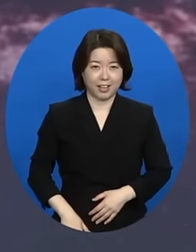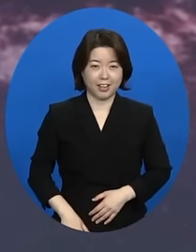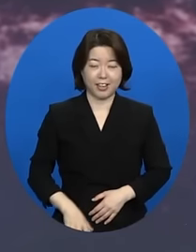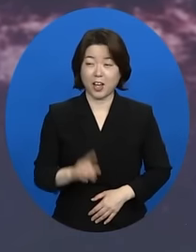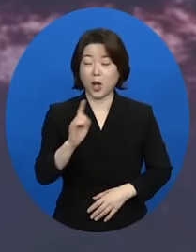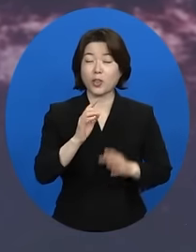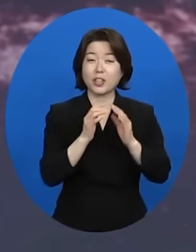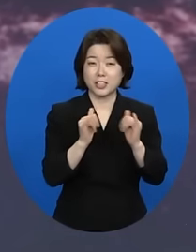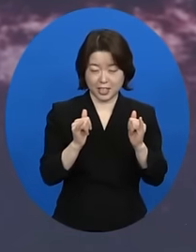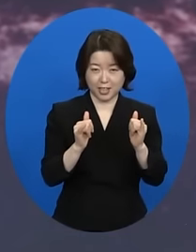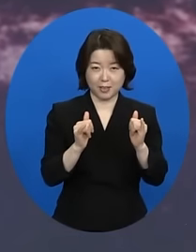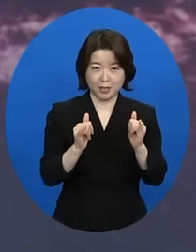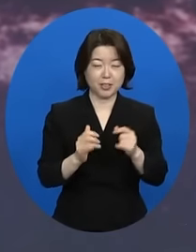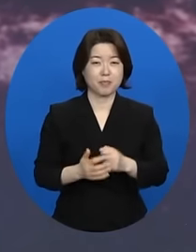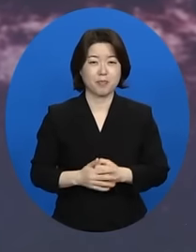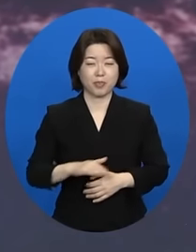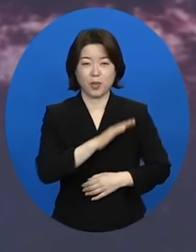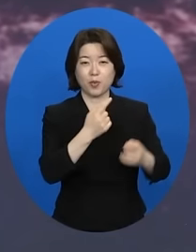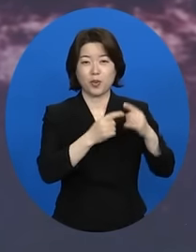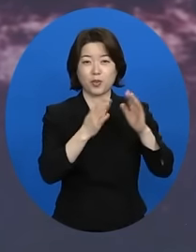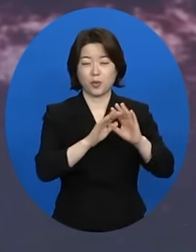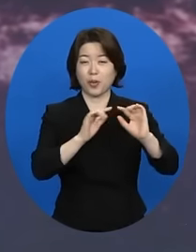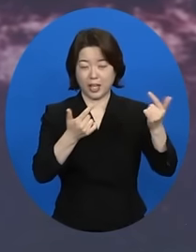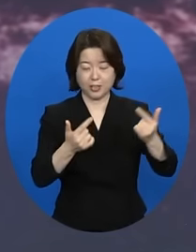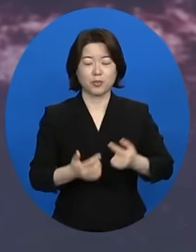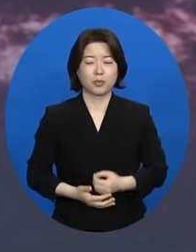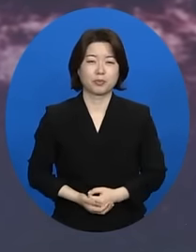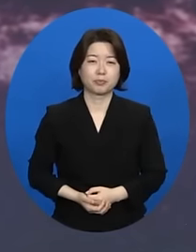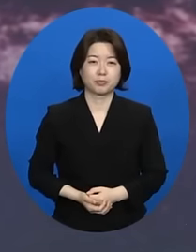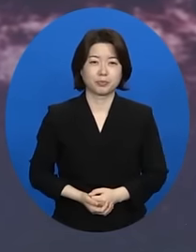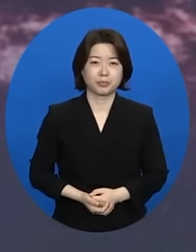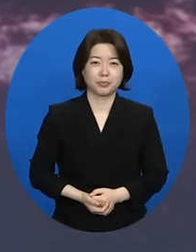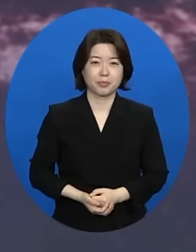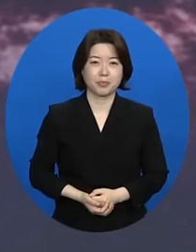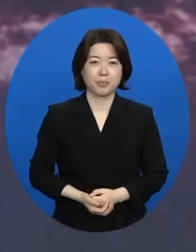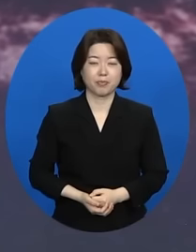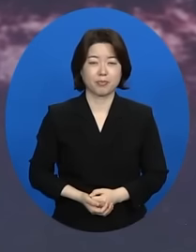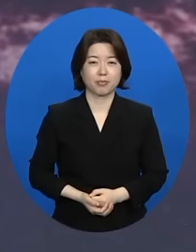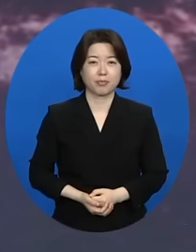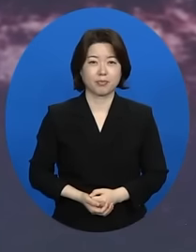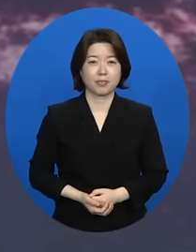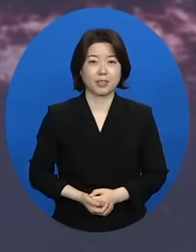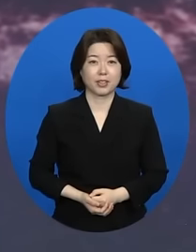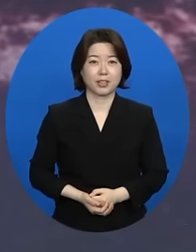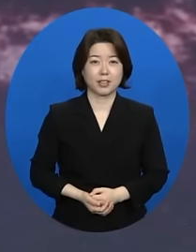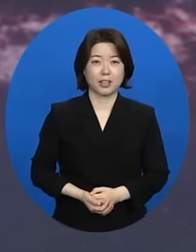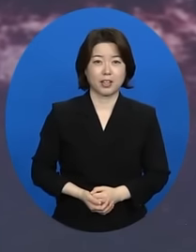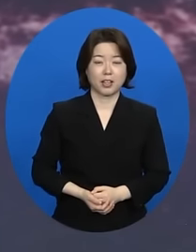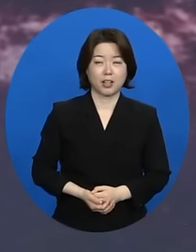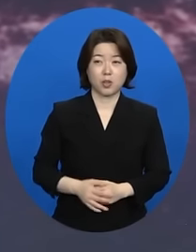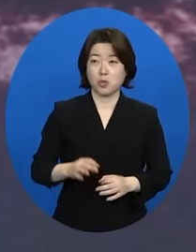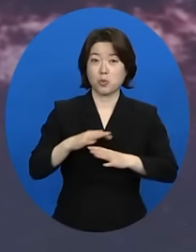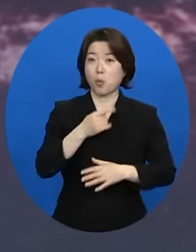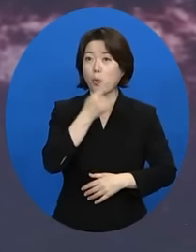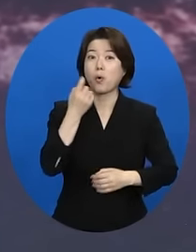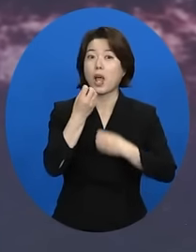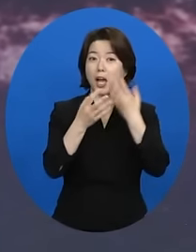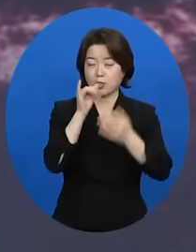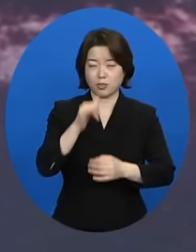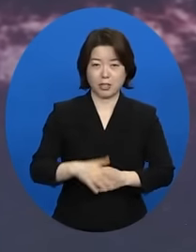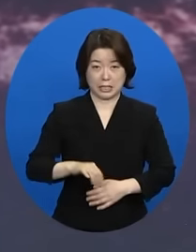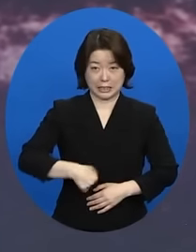어떤 분이요, 저희 교회 분은 아니십니다. 아, 놀라운 간증을 하시는 거예요. 자기